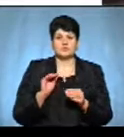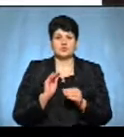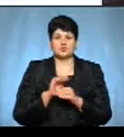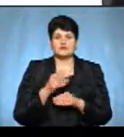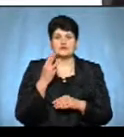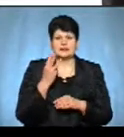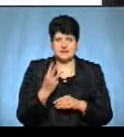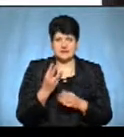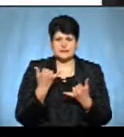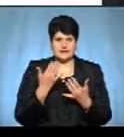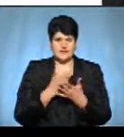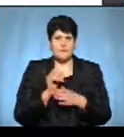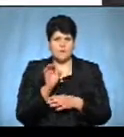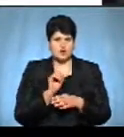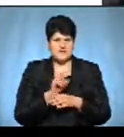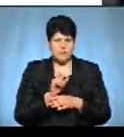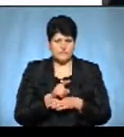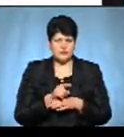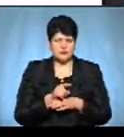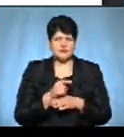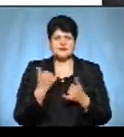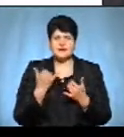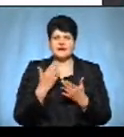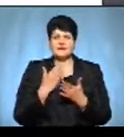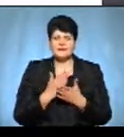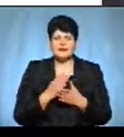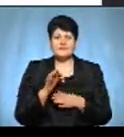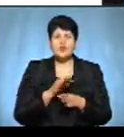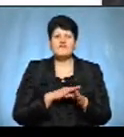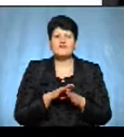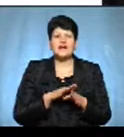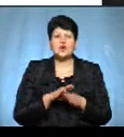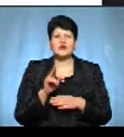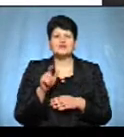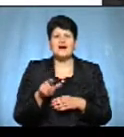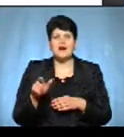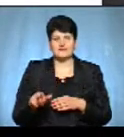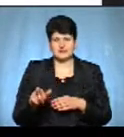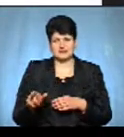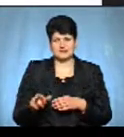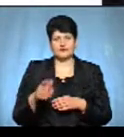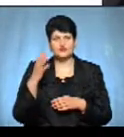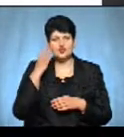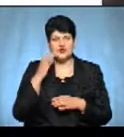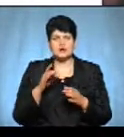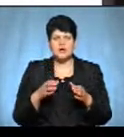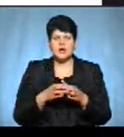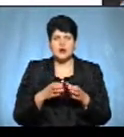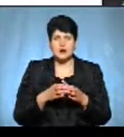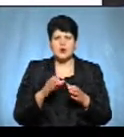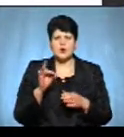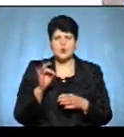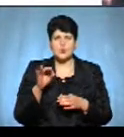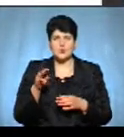3. Зараз йдеться про замовників. Зараз йдеться про безпосередніх виконавців, так звана чорна рота Беркута.